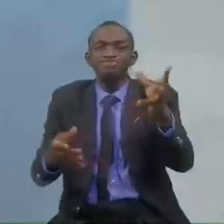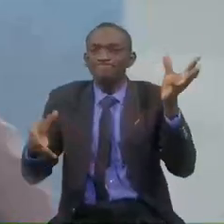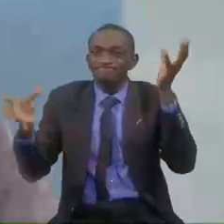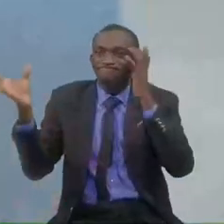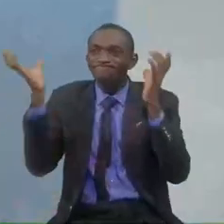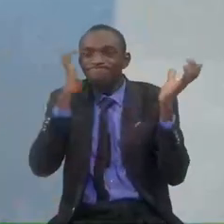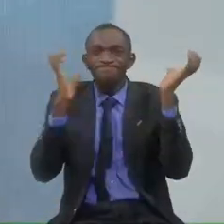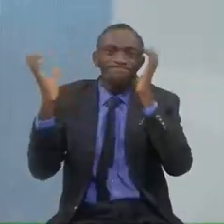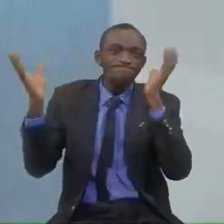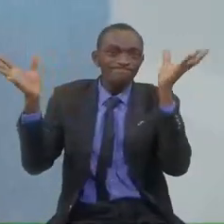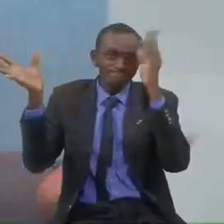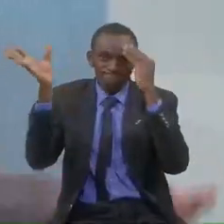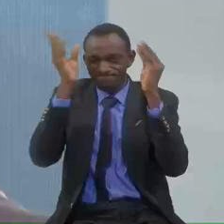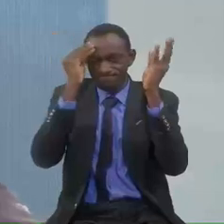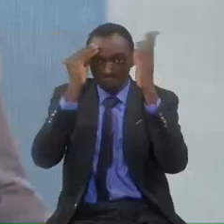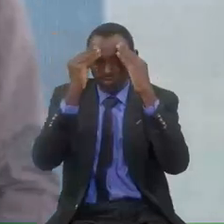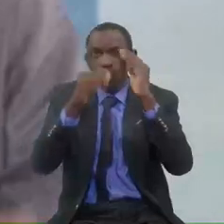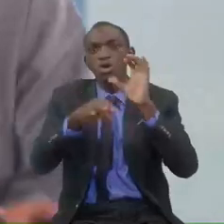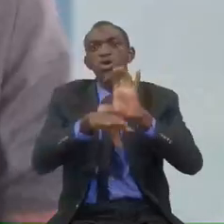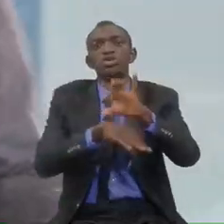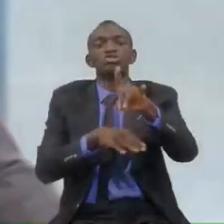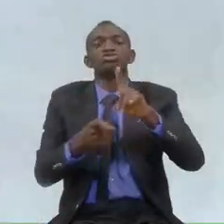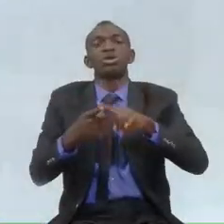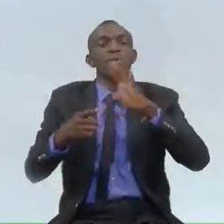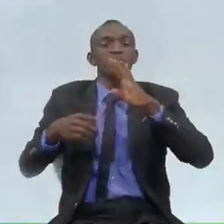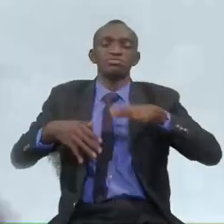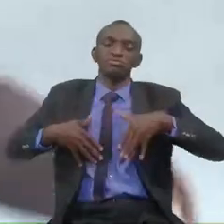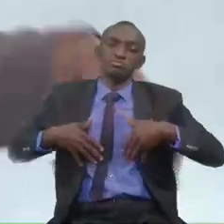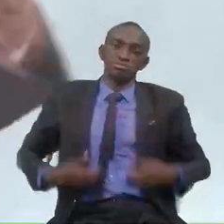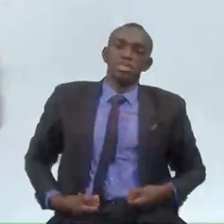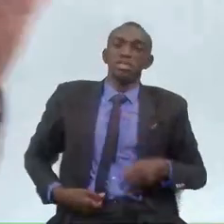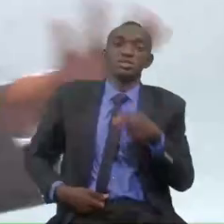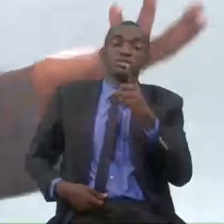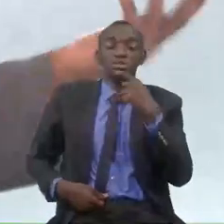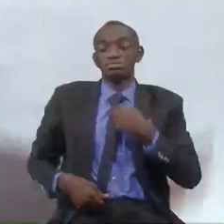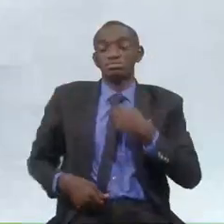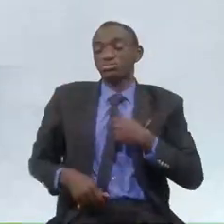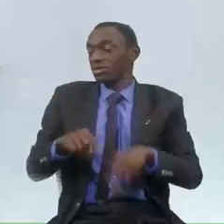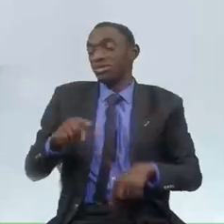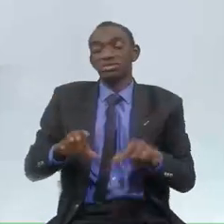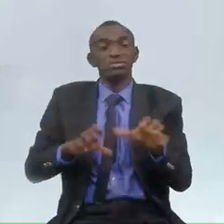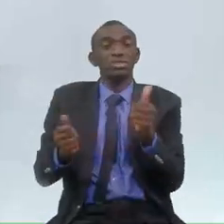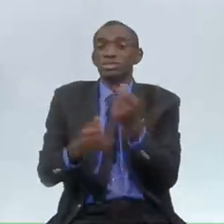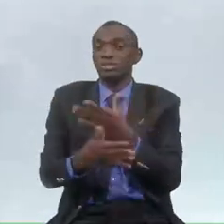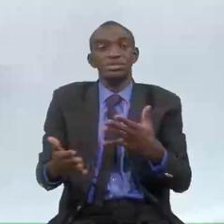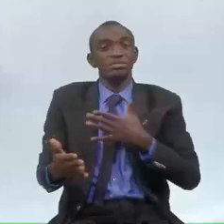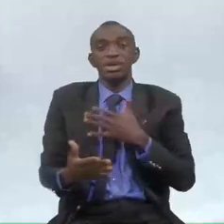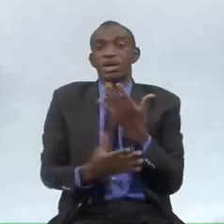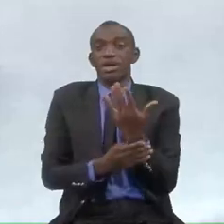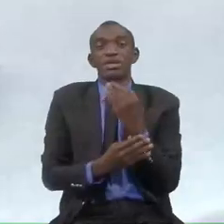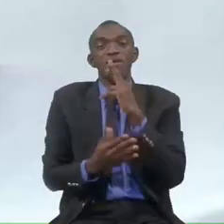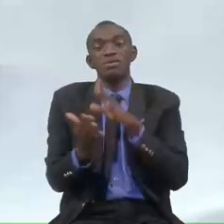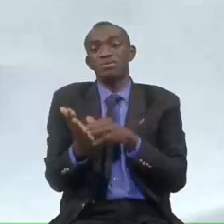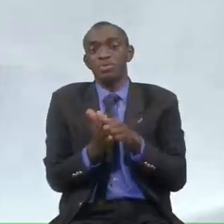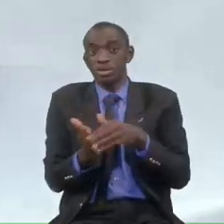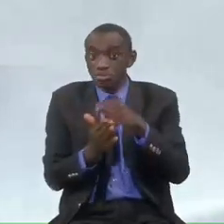nous, cela nous affaiblit. Tu es mon frère, je ne peux rien faire maintenant que mes mains sont